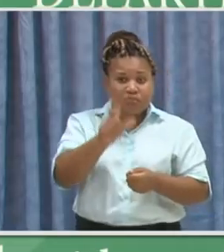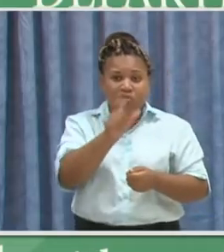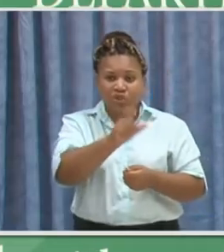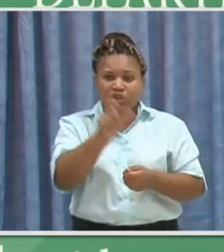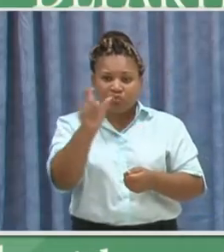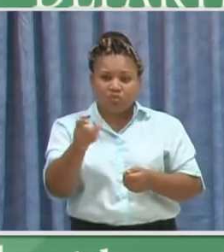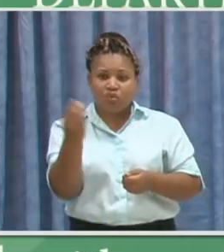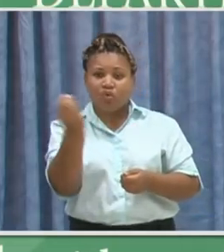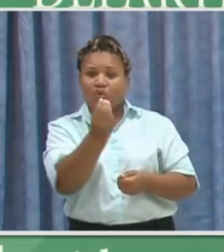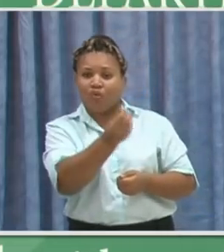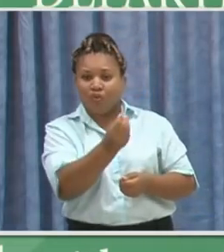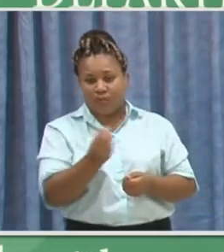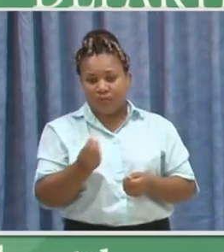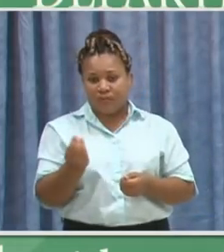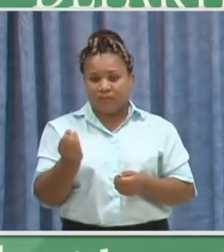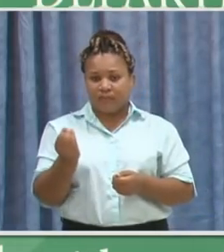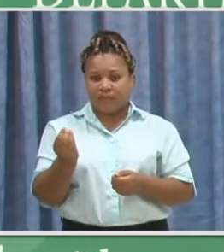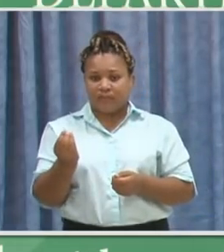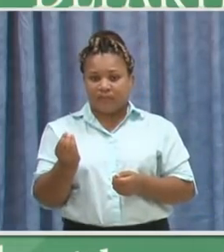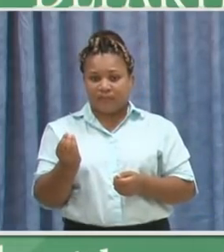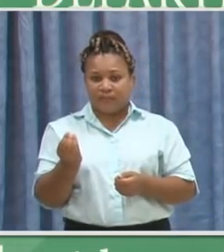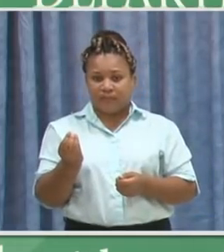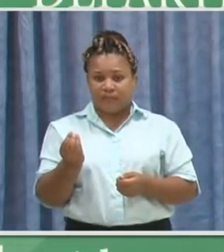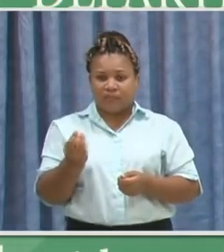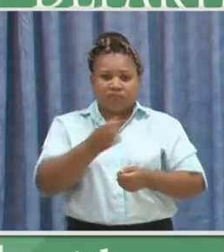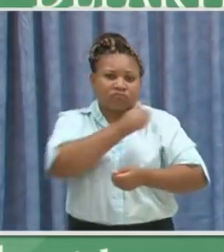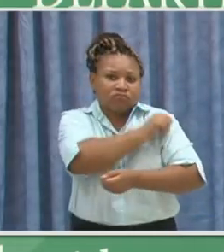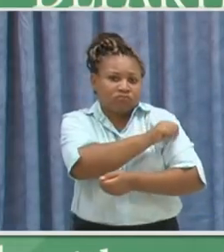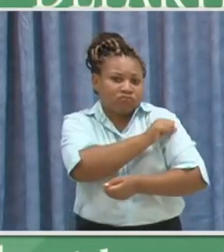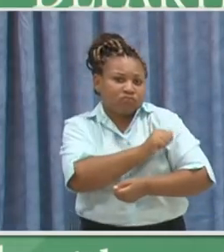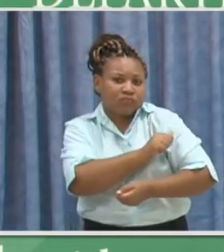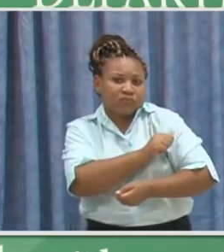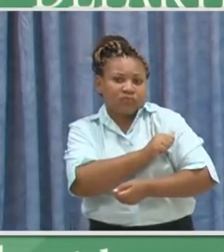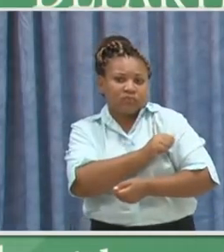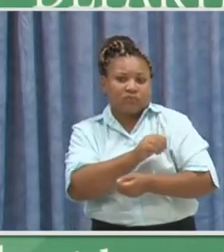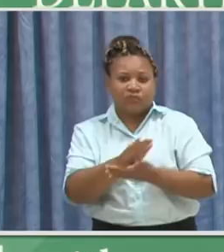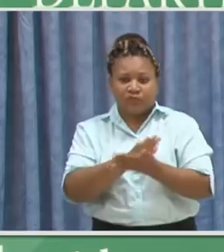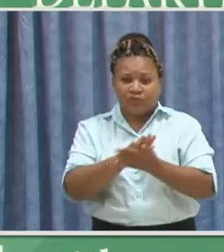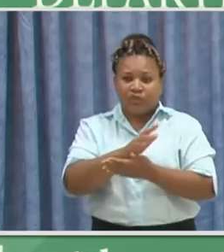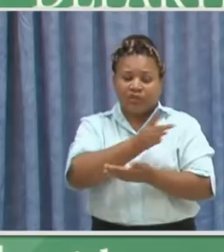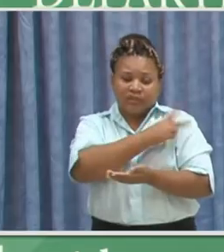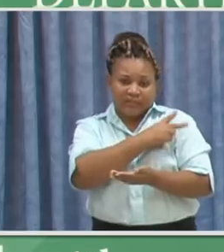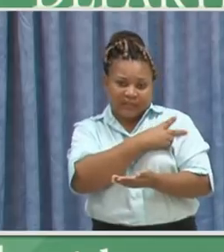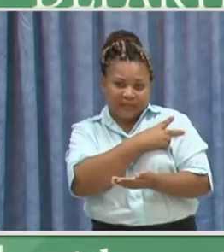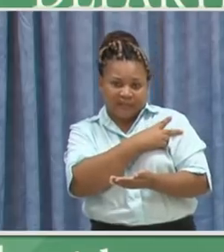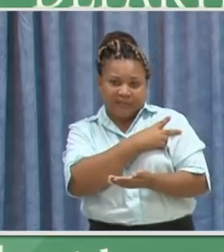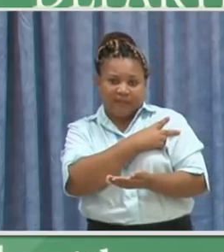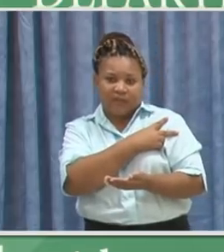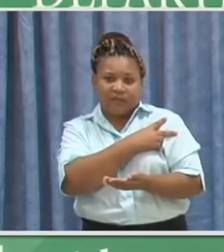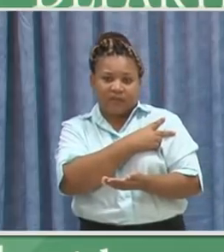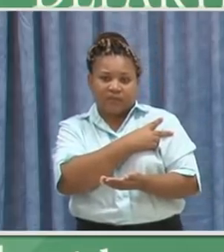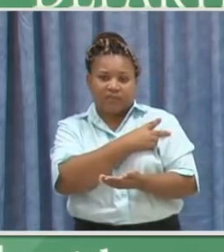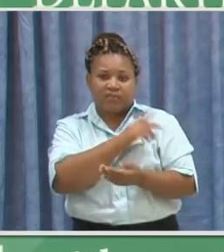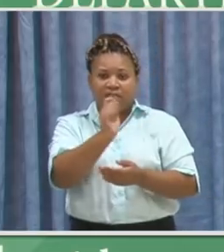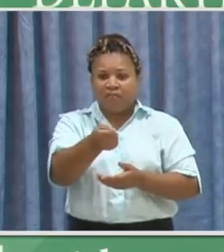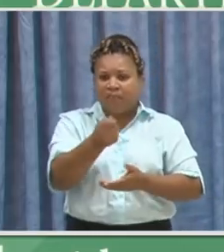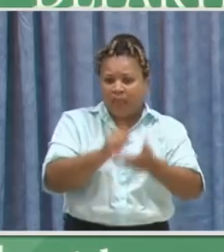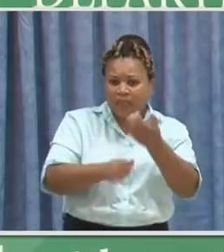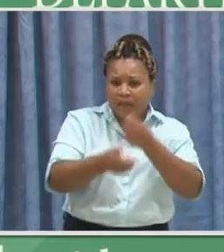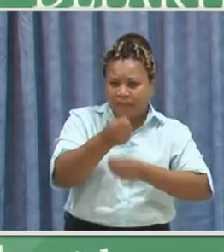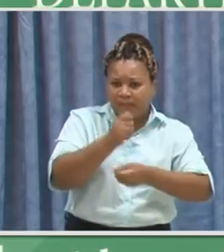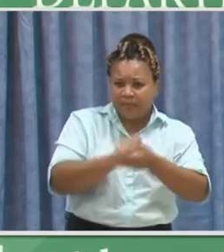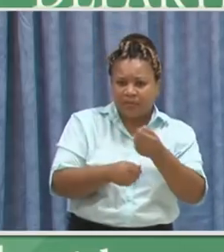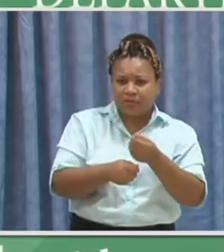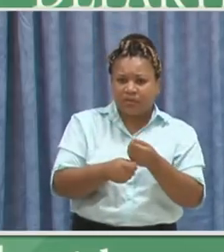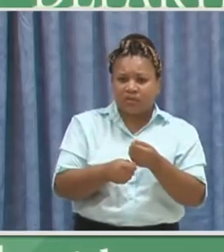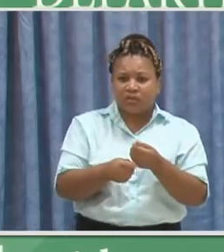ça peut être partie correcte, par les franches correctes qui peut arriver. Si vous avez un système, ils ont dit, moi, je dis en place, il m'a